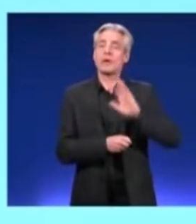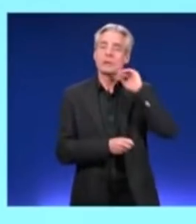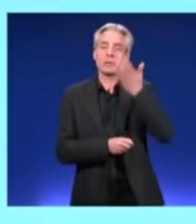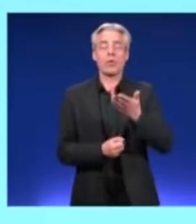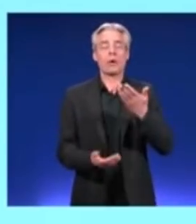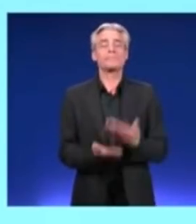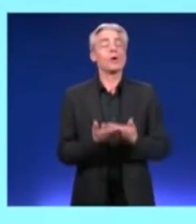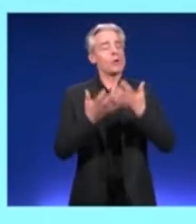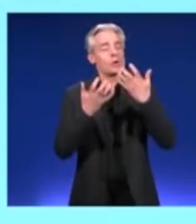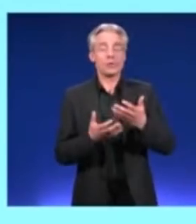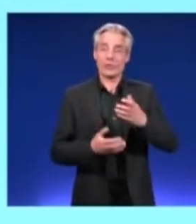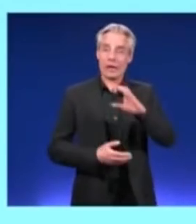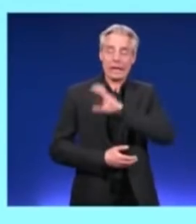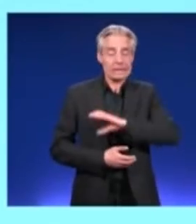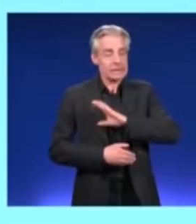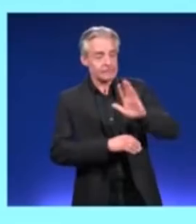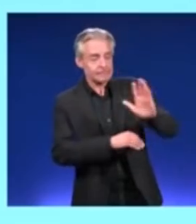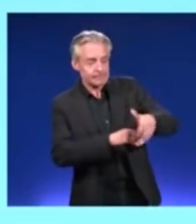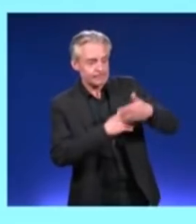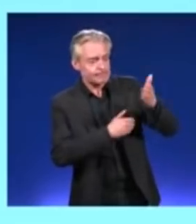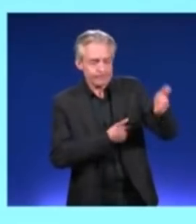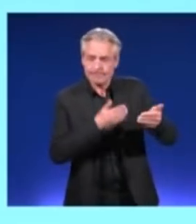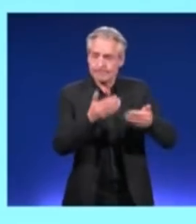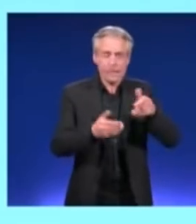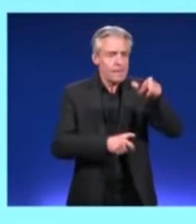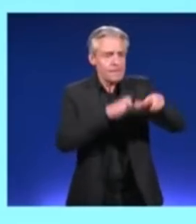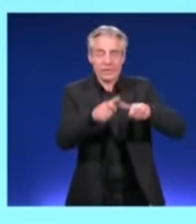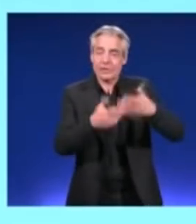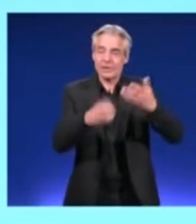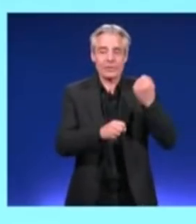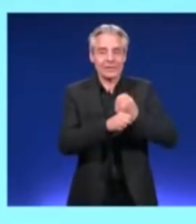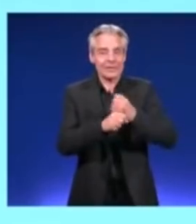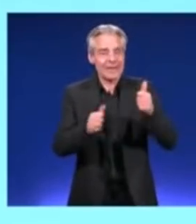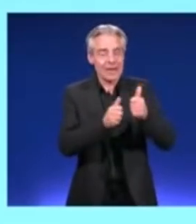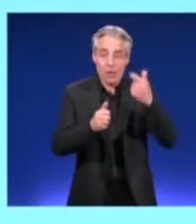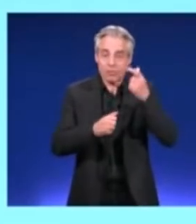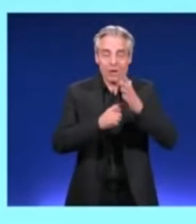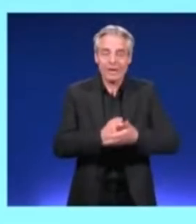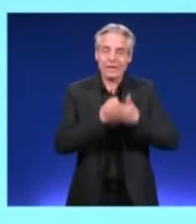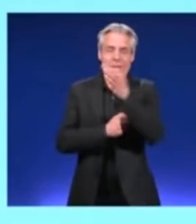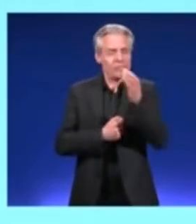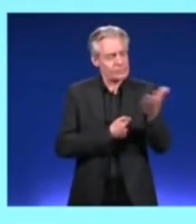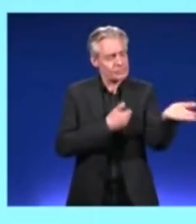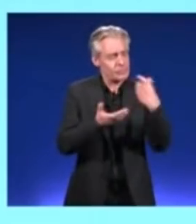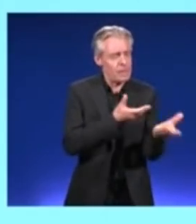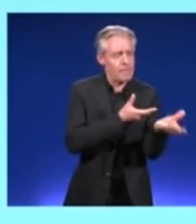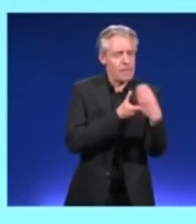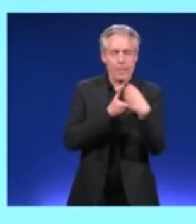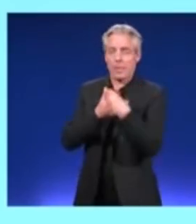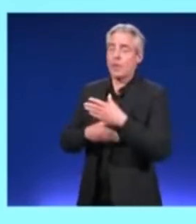je souhaite tendre la main à tous ceux qui veulent travailler pour la France. Je suis